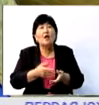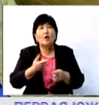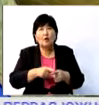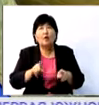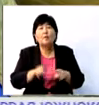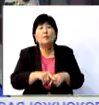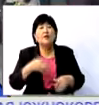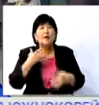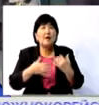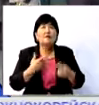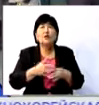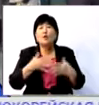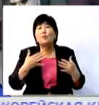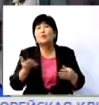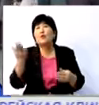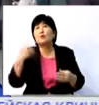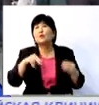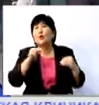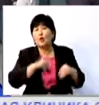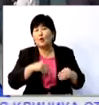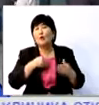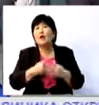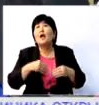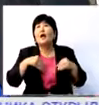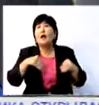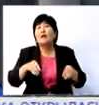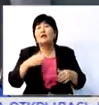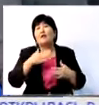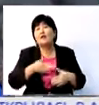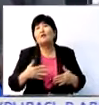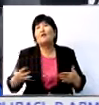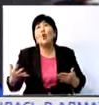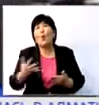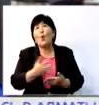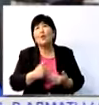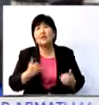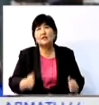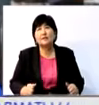немало поволноваться и больше прежнего трудиться. Но аграрии довольны урожаем.